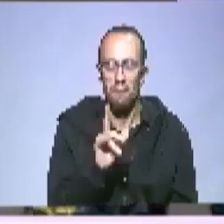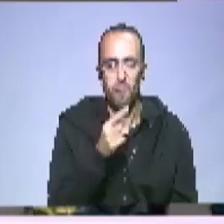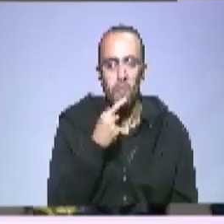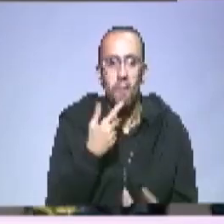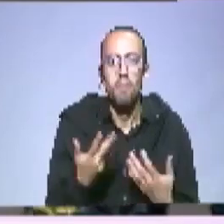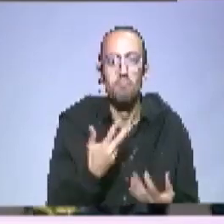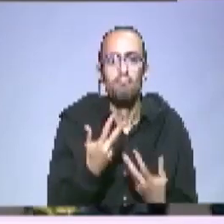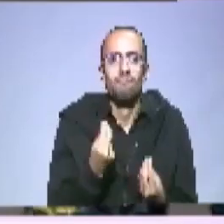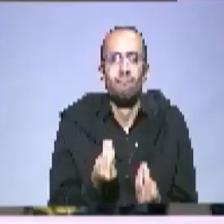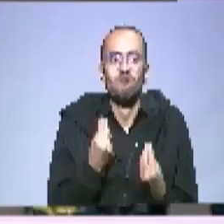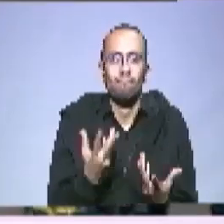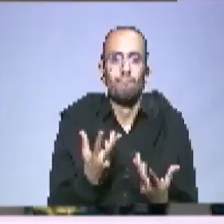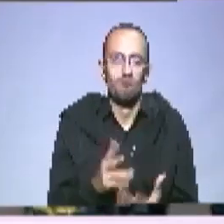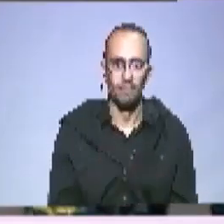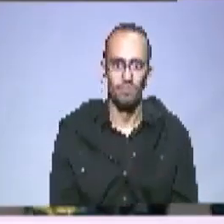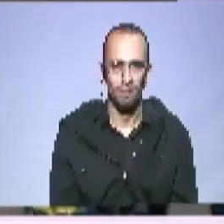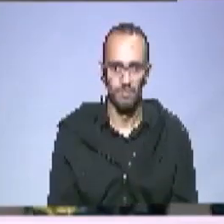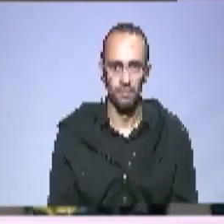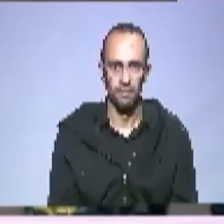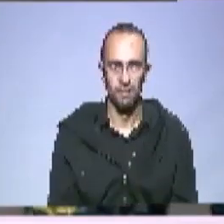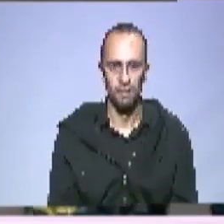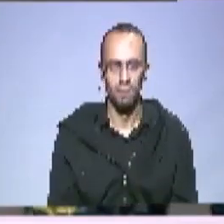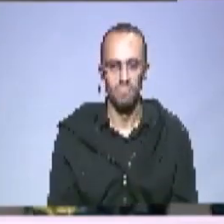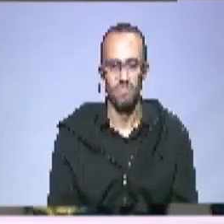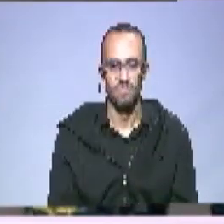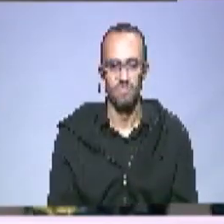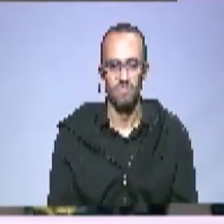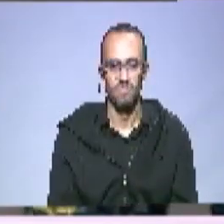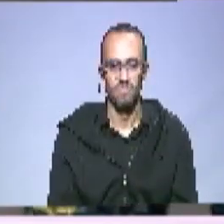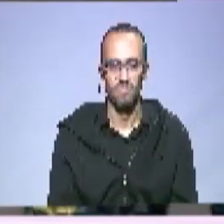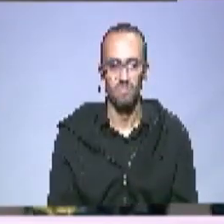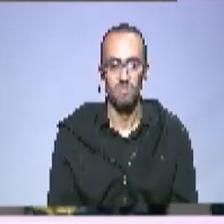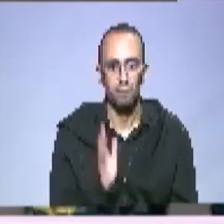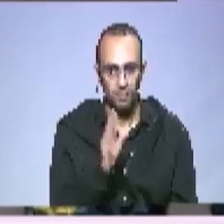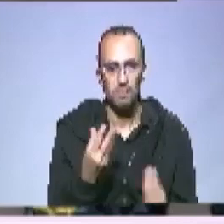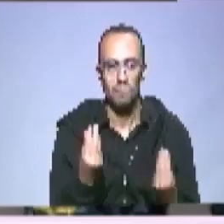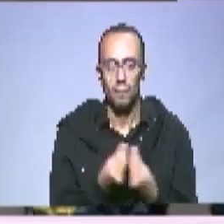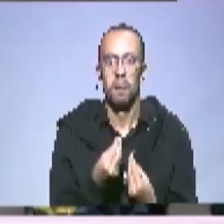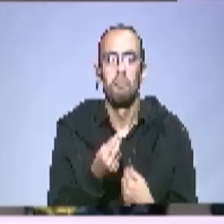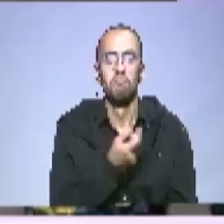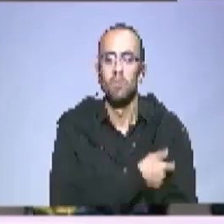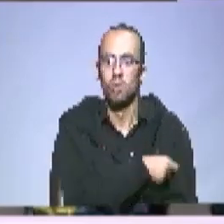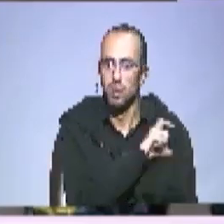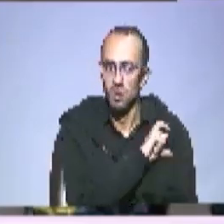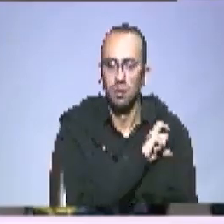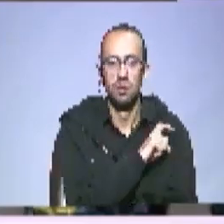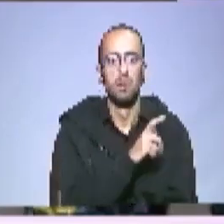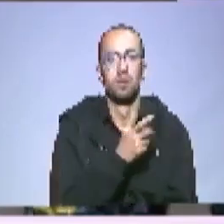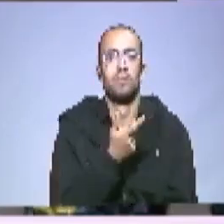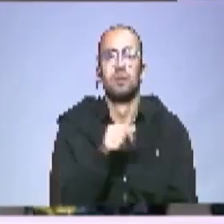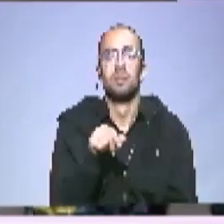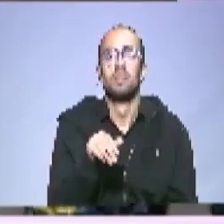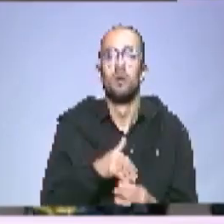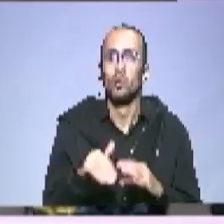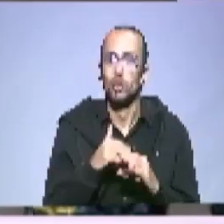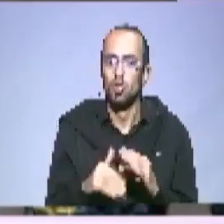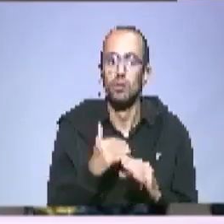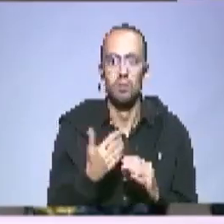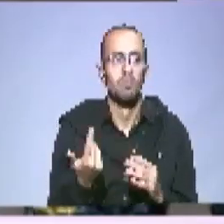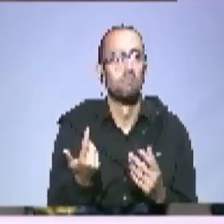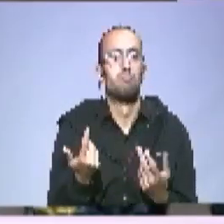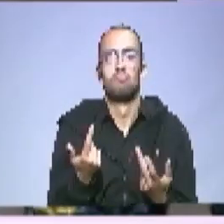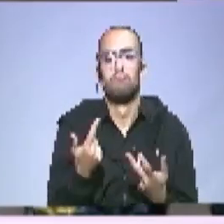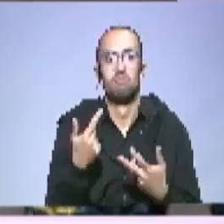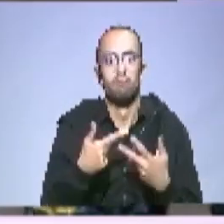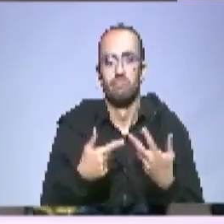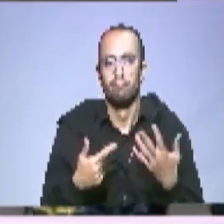او السلطه الخضراء على طول. لا كده مختلفه، ممكن جنب البطاطس، جنب الساندوتشات، جنب اي حاجه ممكن